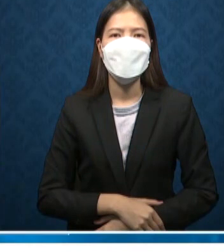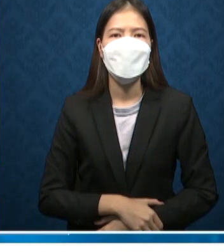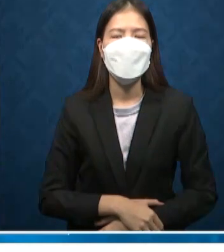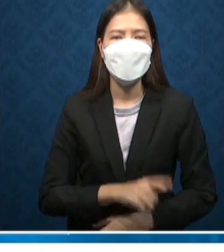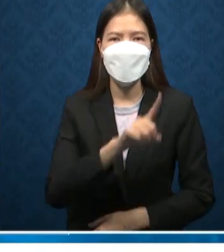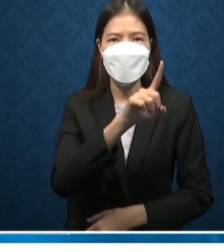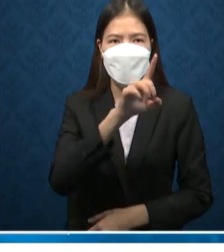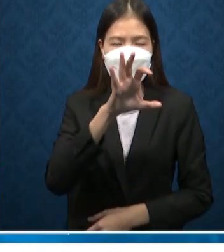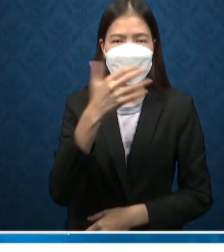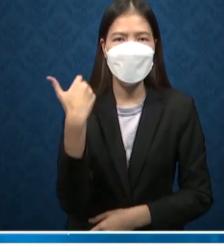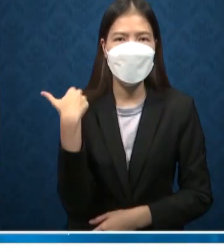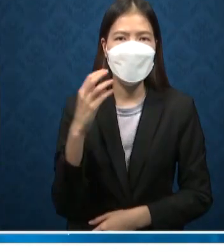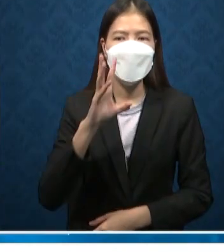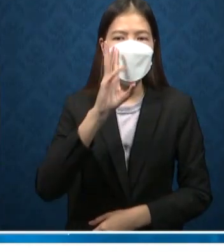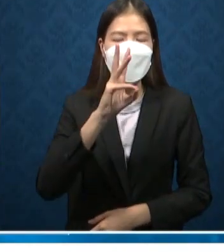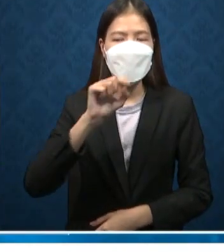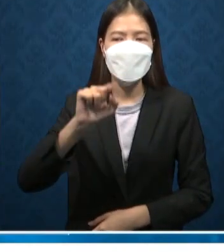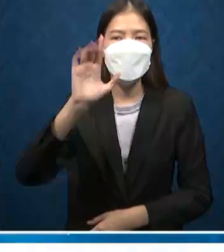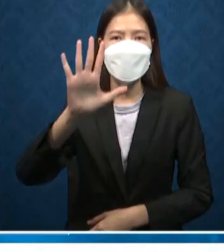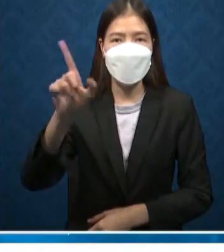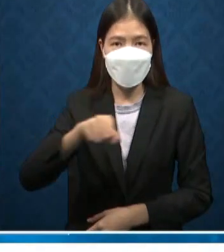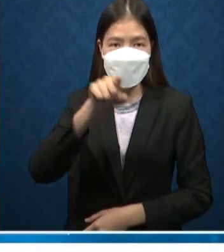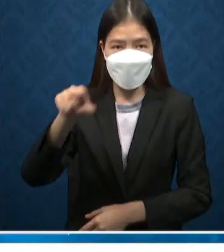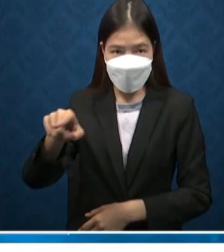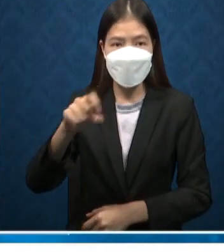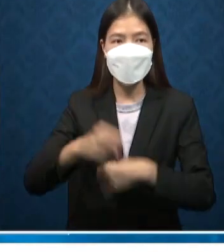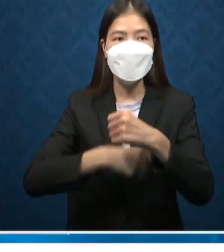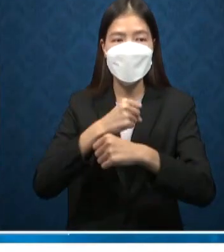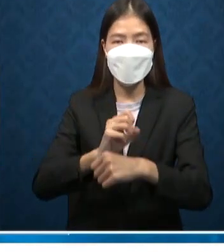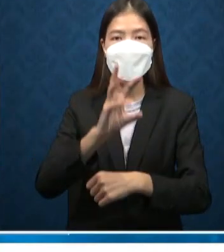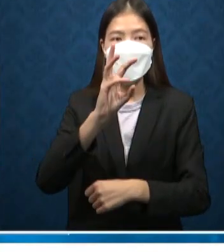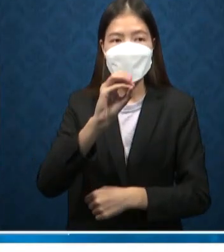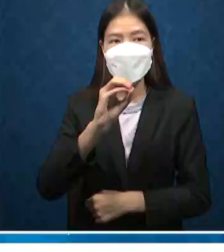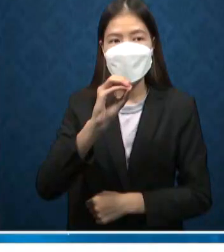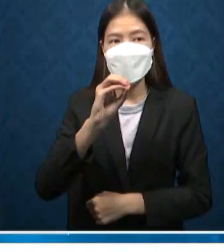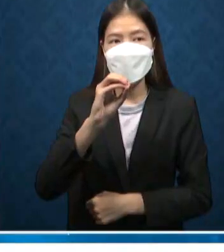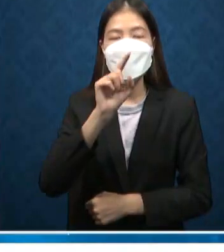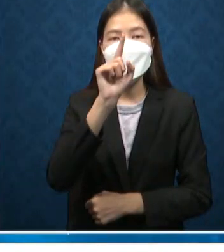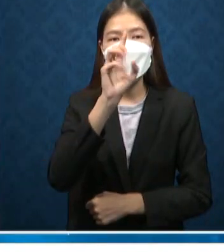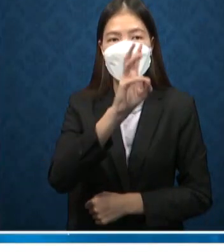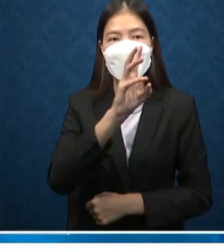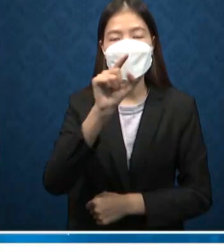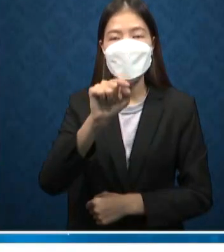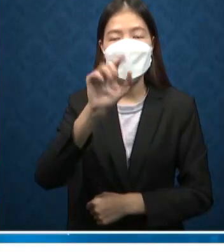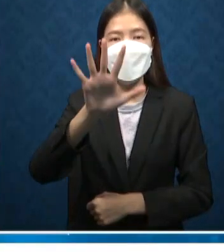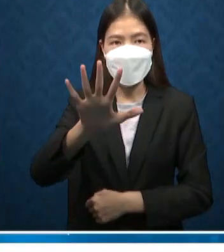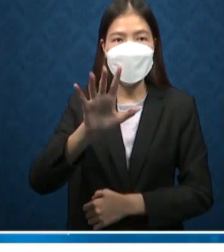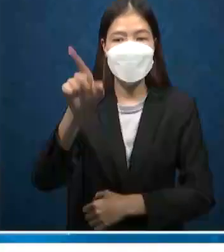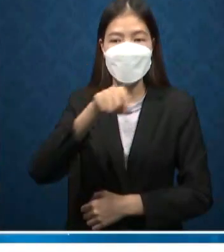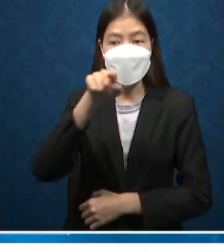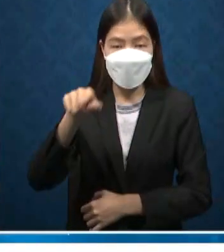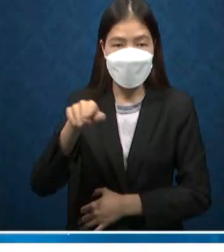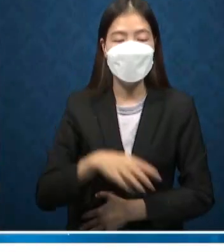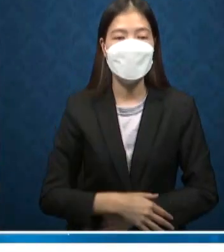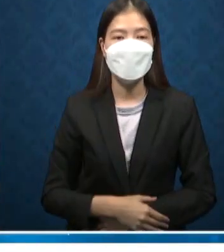6.5 ของงบประมาณรายจ่ายประจำปีต้องพันห้าร้อยปศ2565ในรายการนี้นะครับและโดยเฉพา